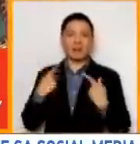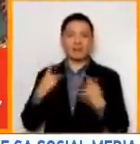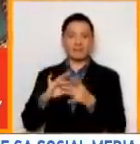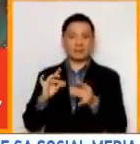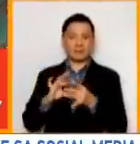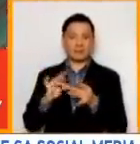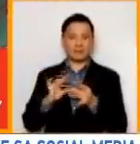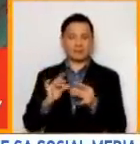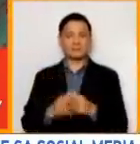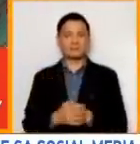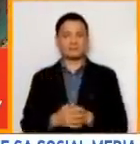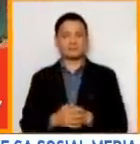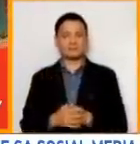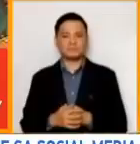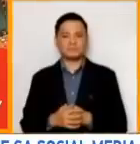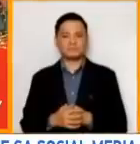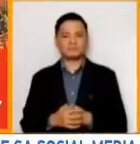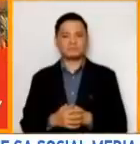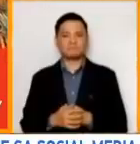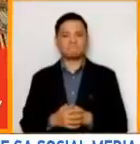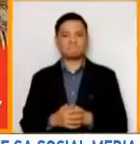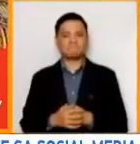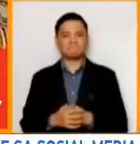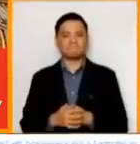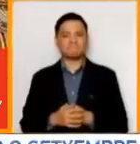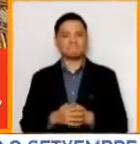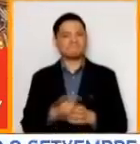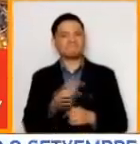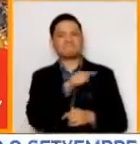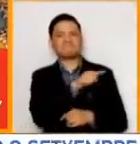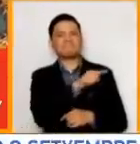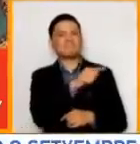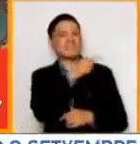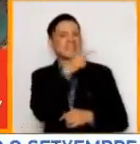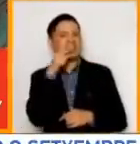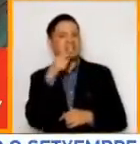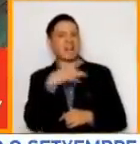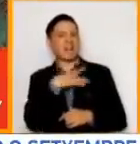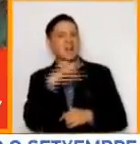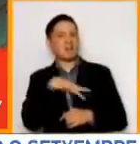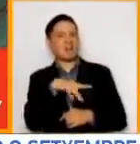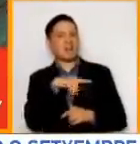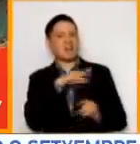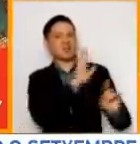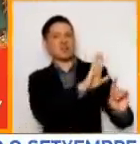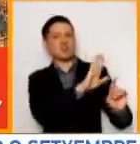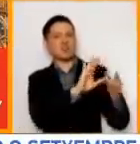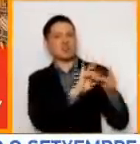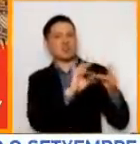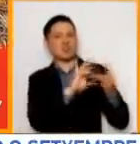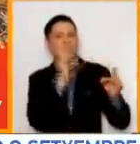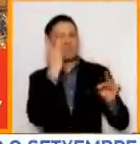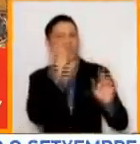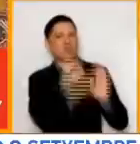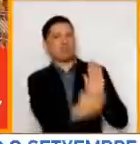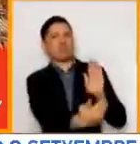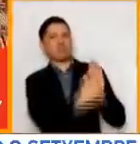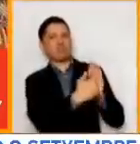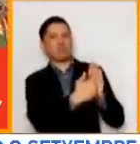Ang hindi ko kasi nagustuhan kasi inatake niya kasi yung private sector namin at yung medical community namin